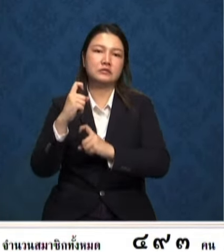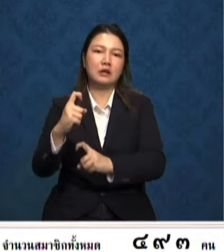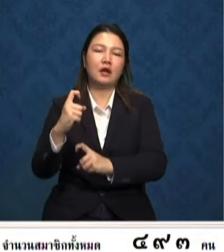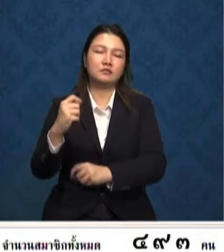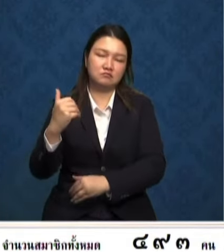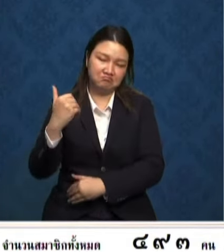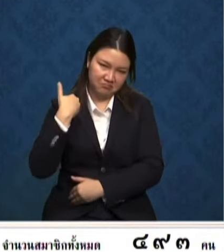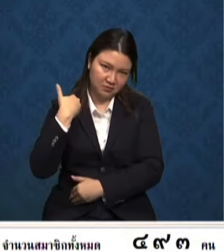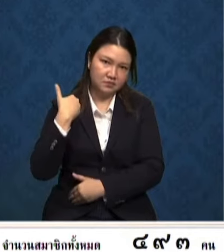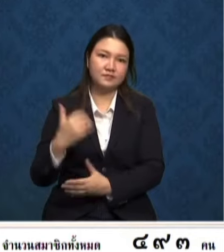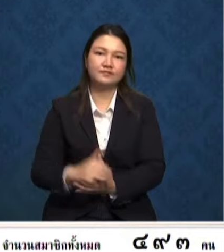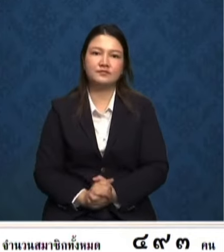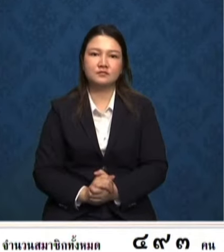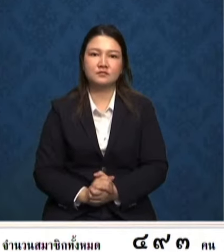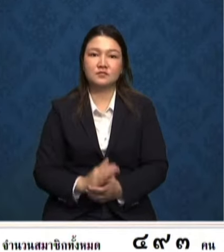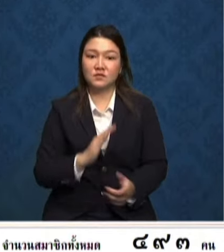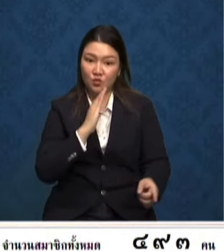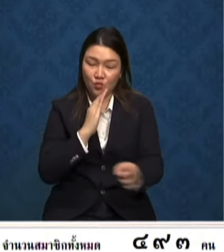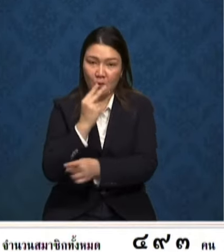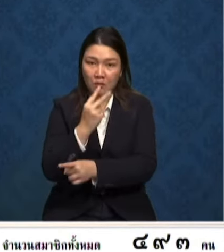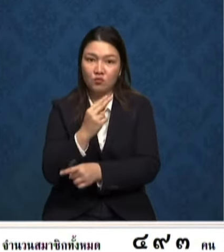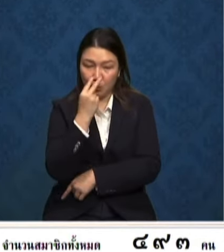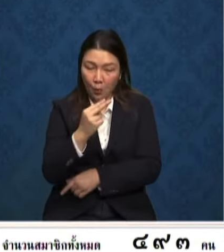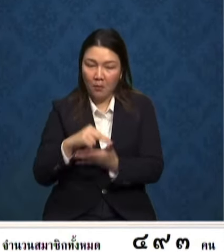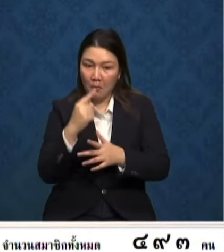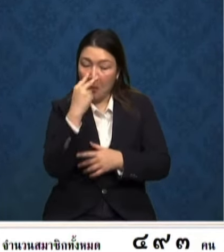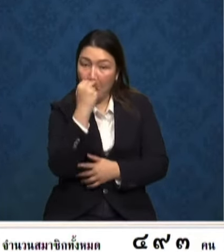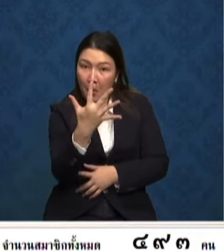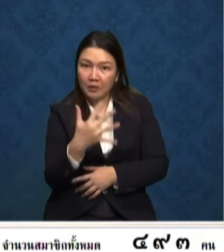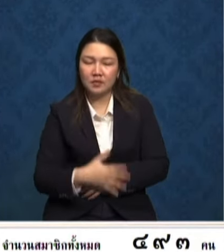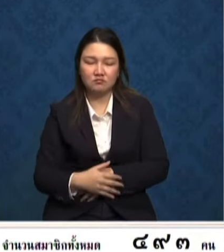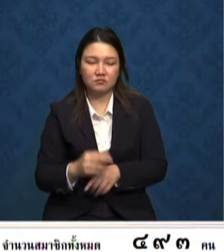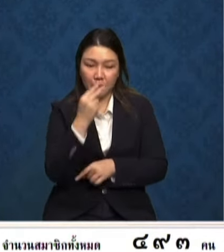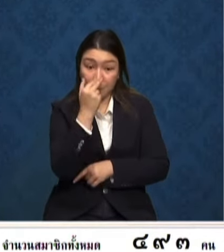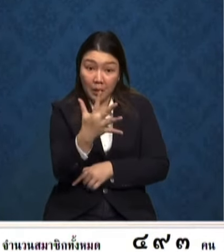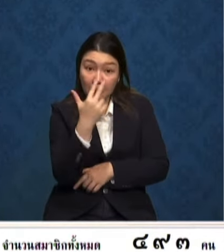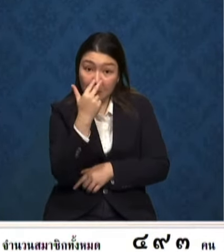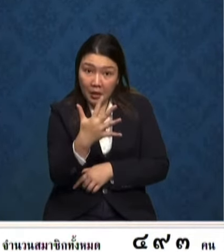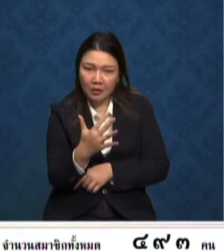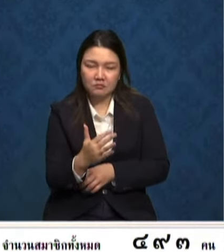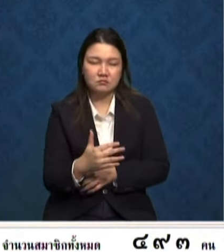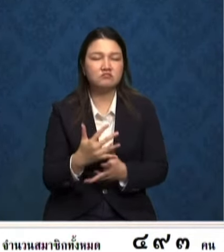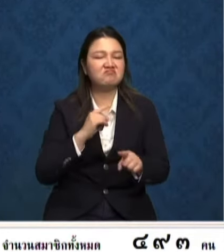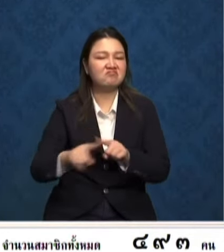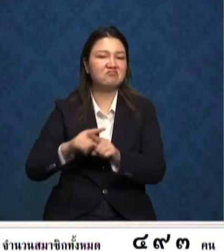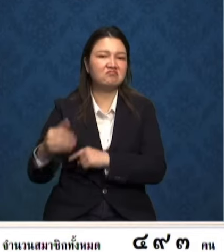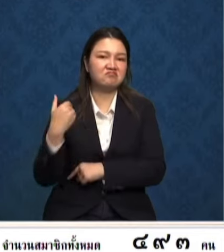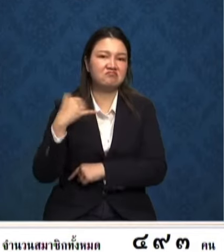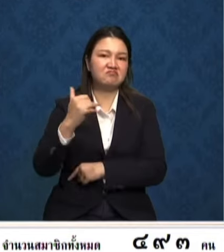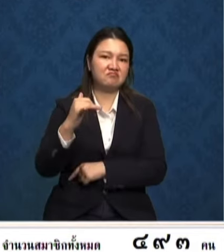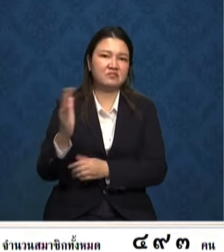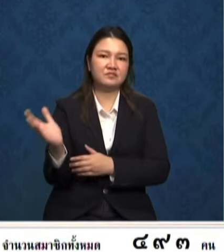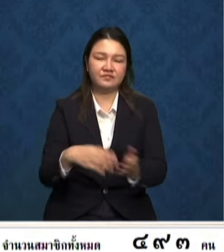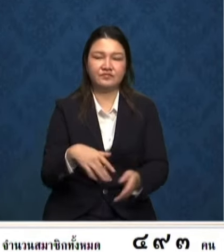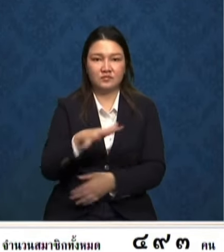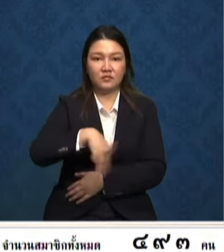ได้เช่นกันถ้าหากกระทำอย่างไม่ระมัดระวังแล้วก็รอบคอบสำหรับรายละเอียดเรื่องนี้ผม